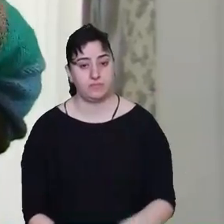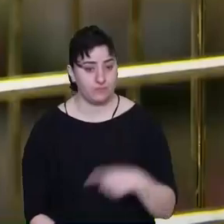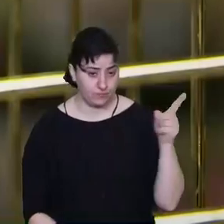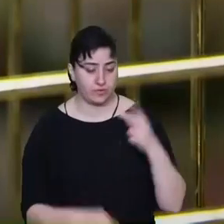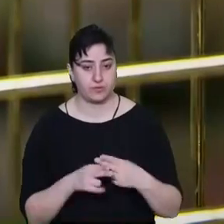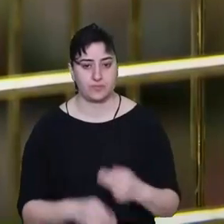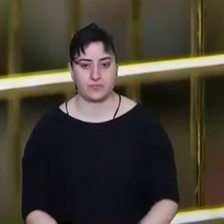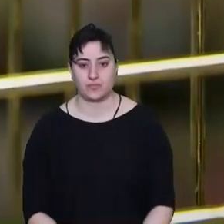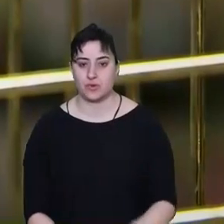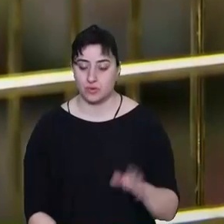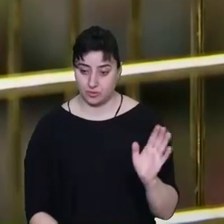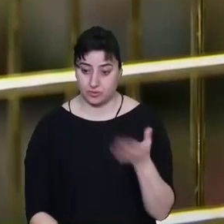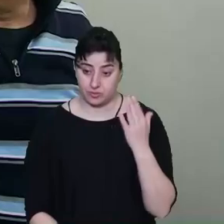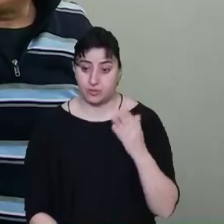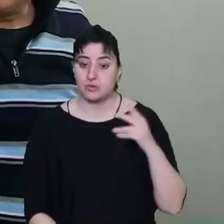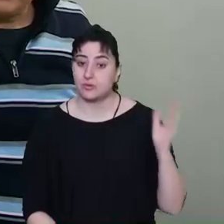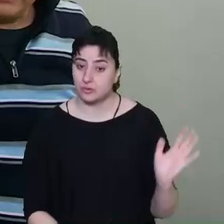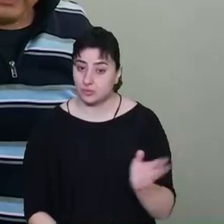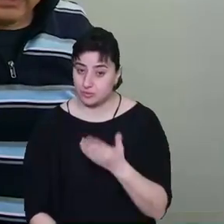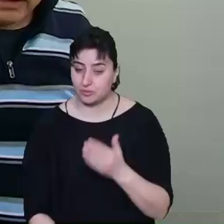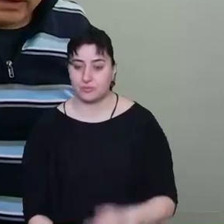yürü. Yürü, yürü.